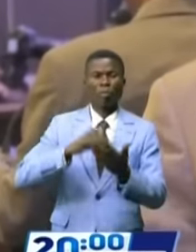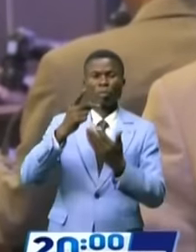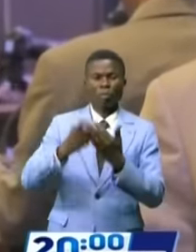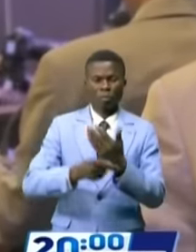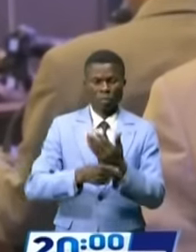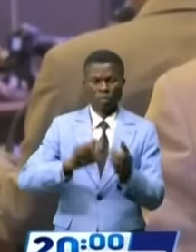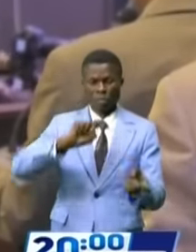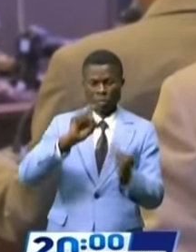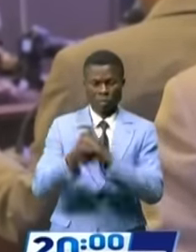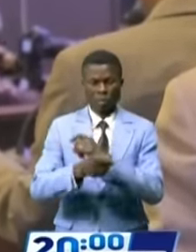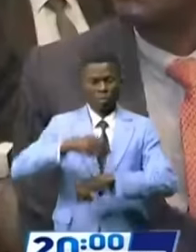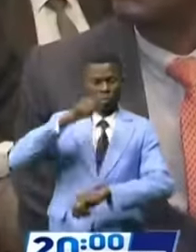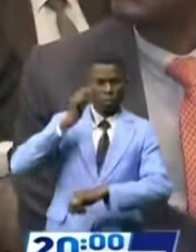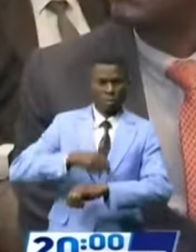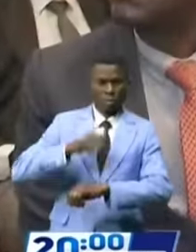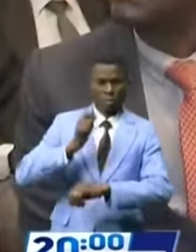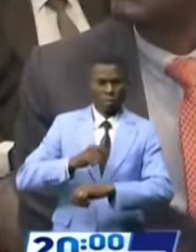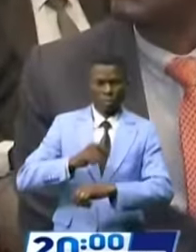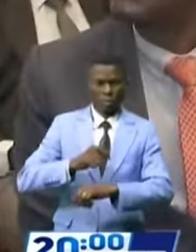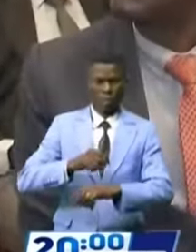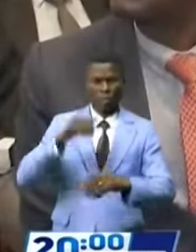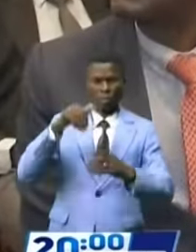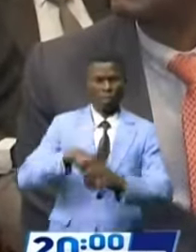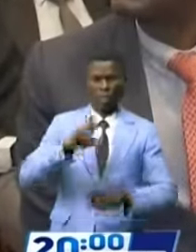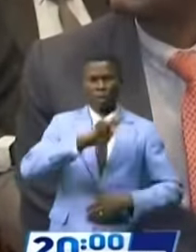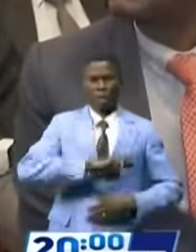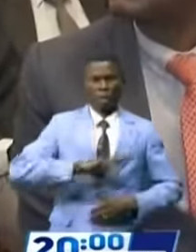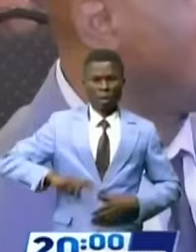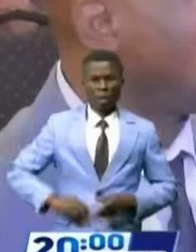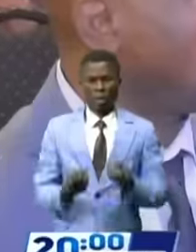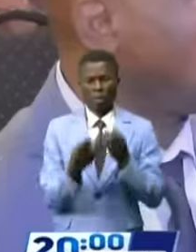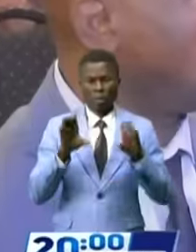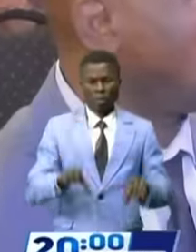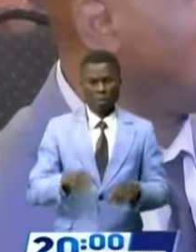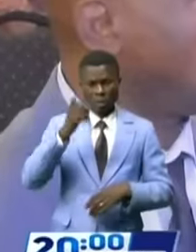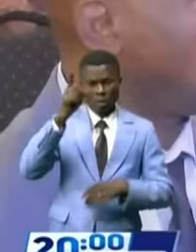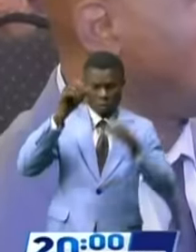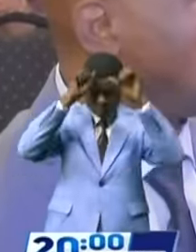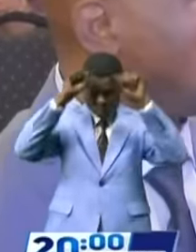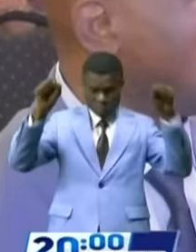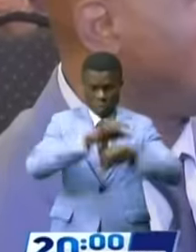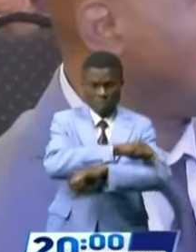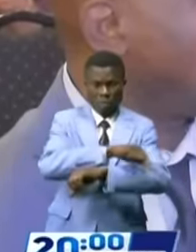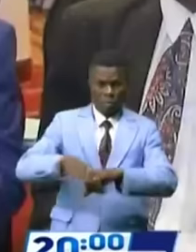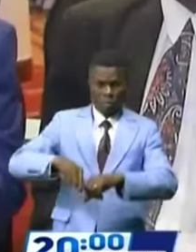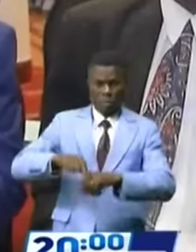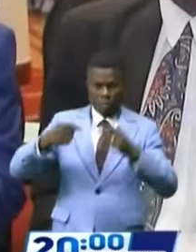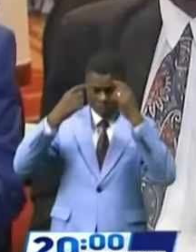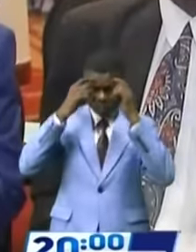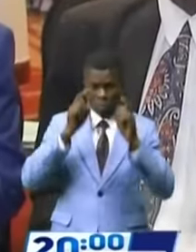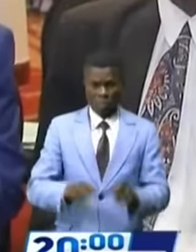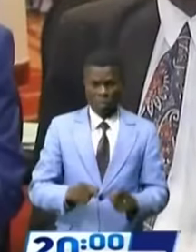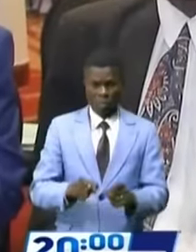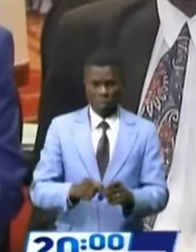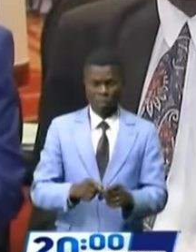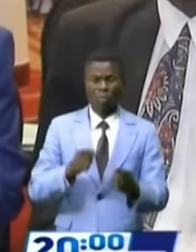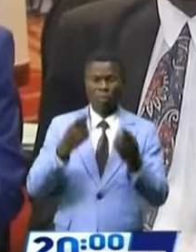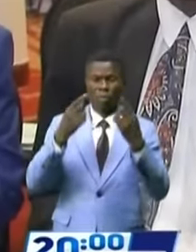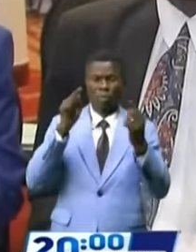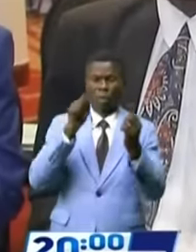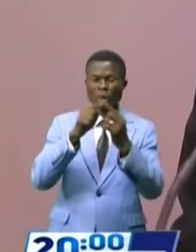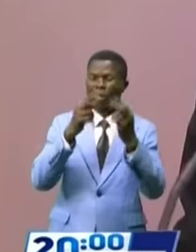de la réforme de la justice en cours en République démocratique du Congo. Pour le premier président de la Cour de cassation, c'est un objectif